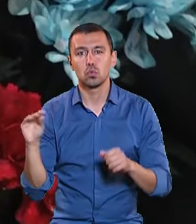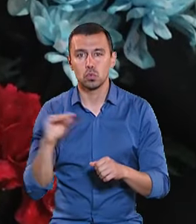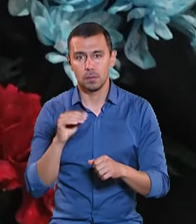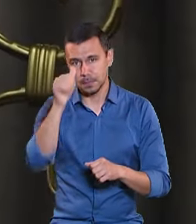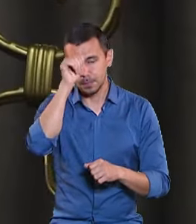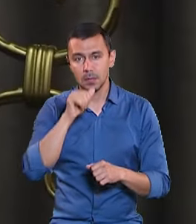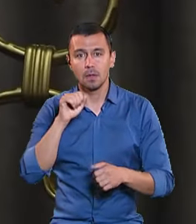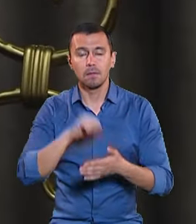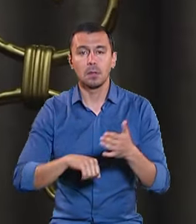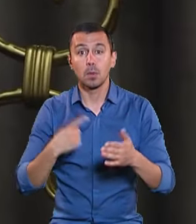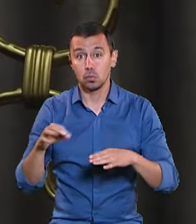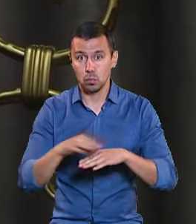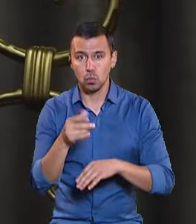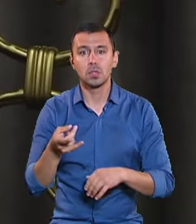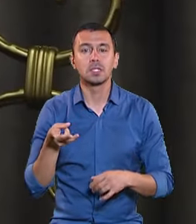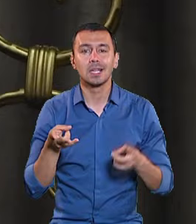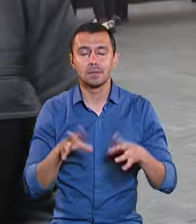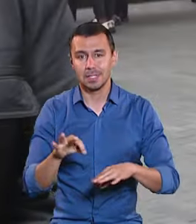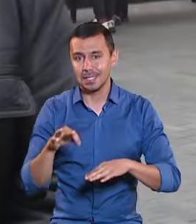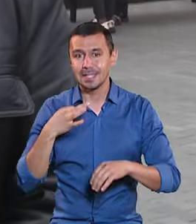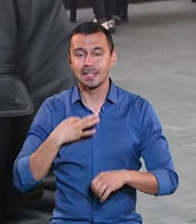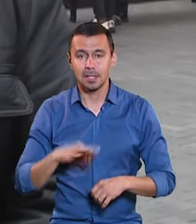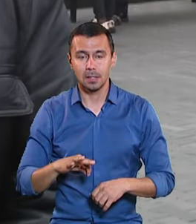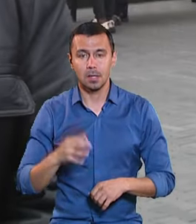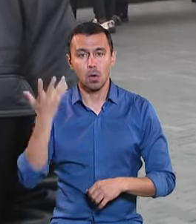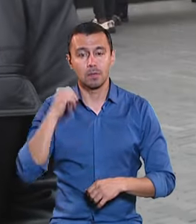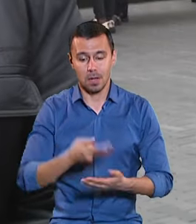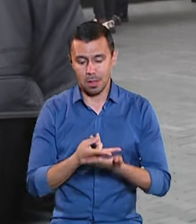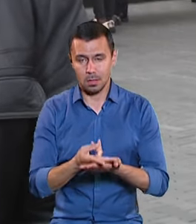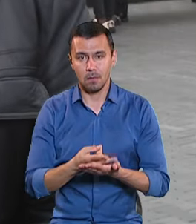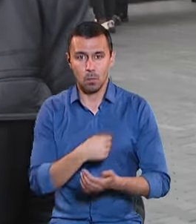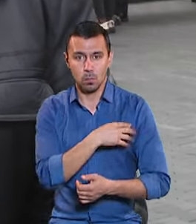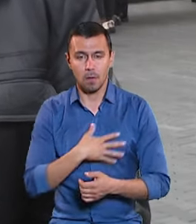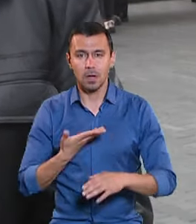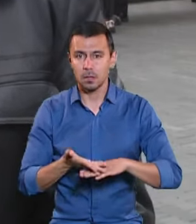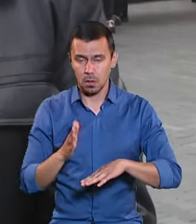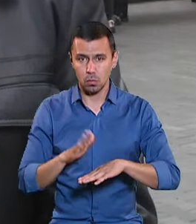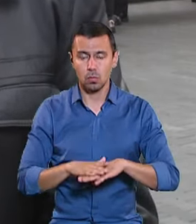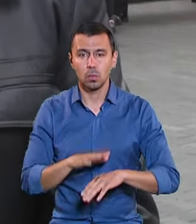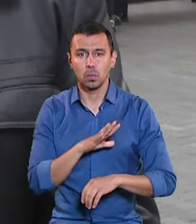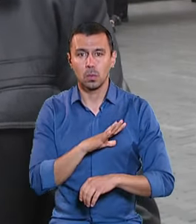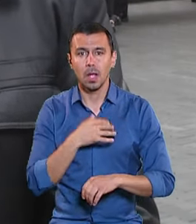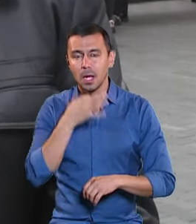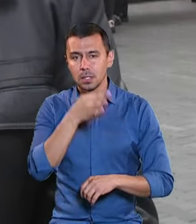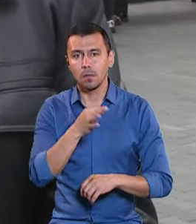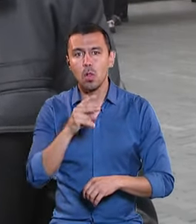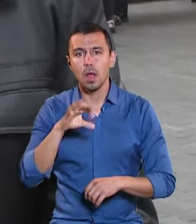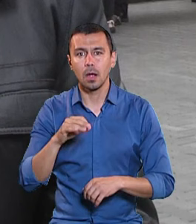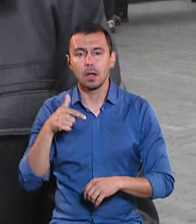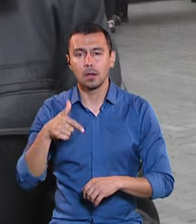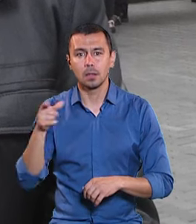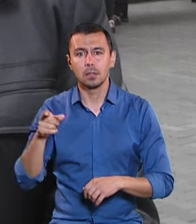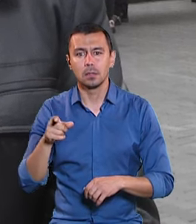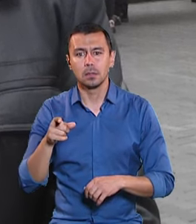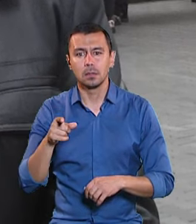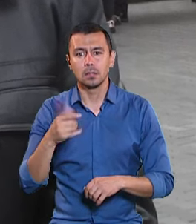жовтня. Від першого шлюбу в нього залишився син. Коли вже лежав поранений, от вже тяжко в цьому, я казав, Олег, це, от якщо тебе